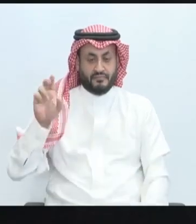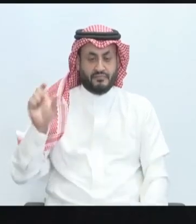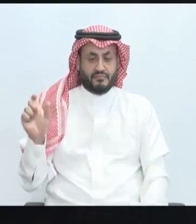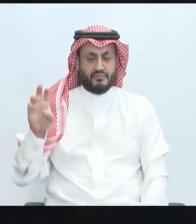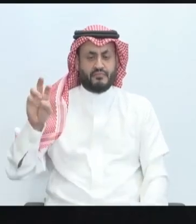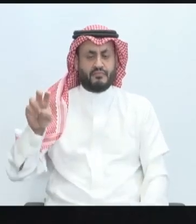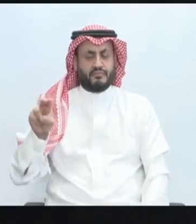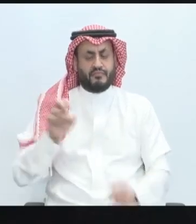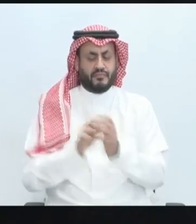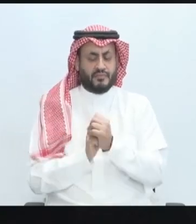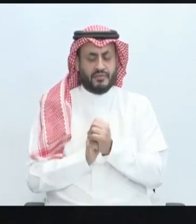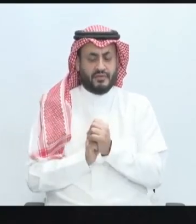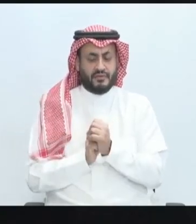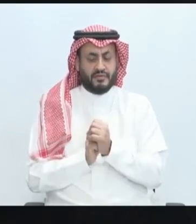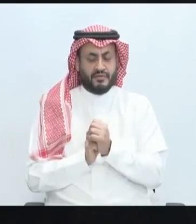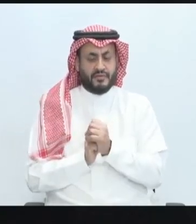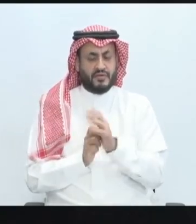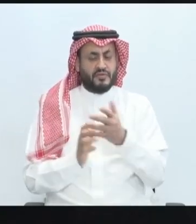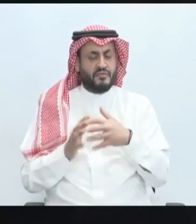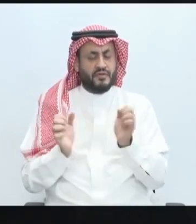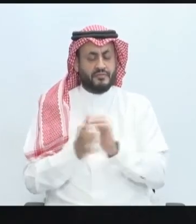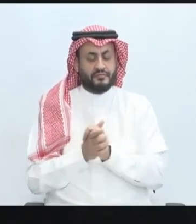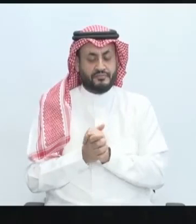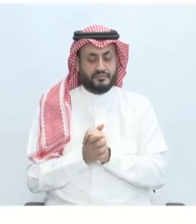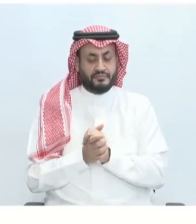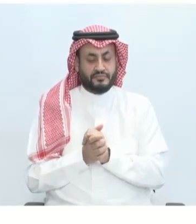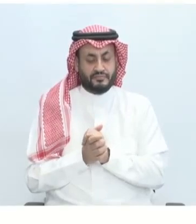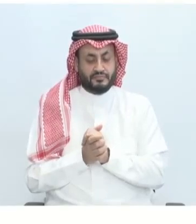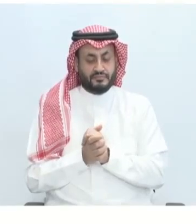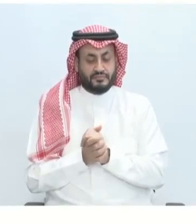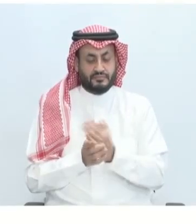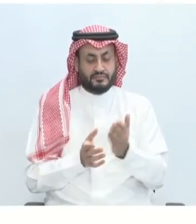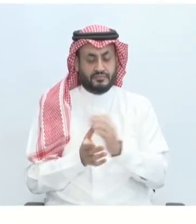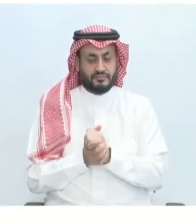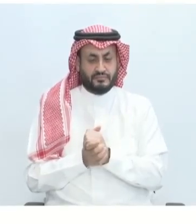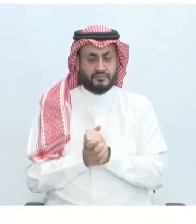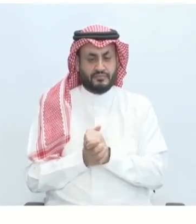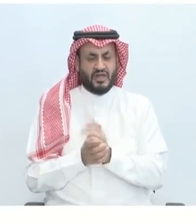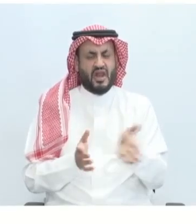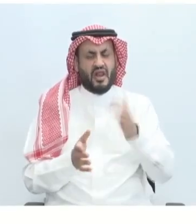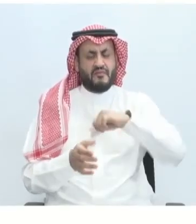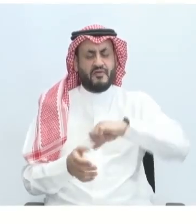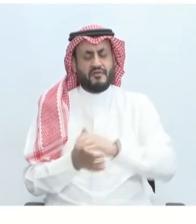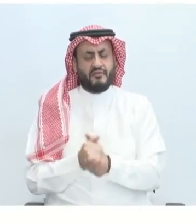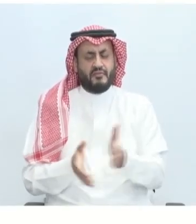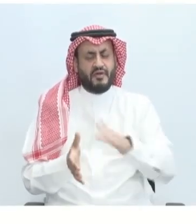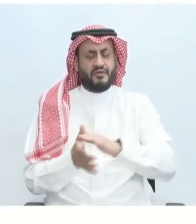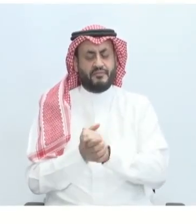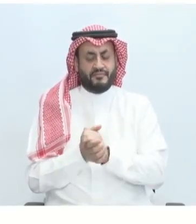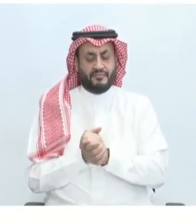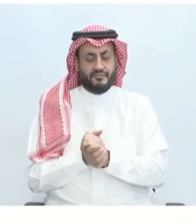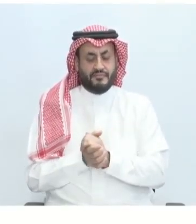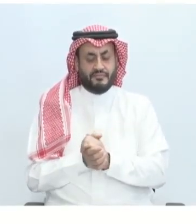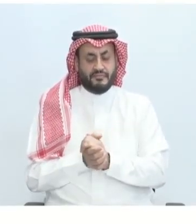كلمه فتنه احسنتم الفتنه هي البلاء والمحنه البلاء والمحنه